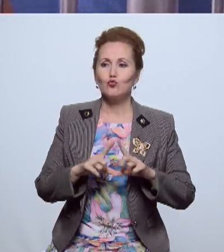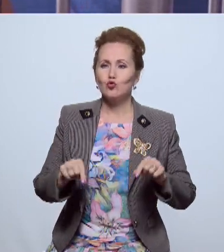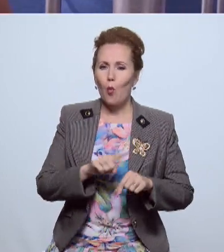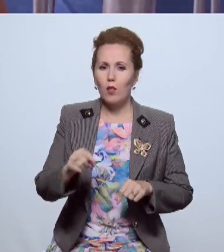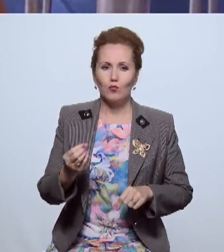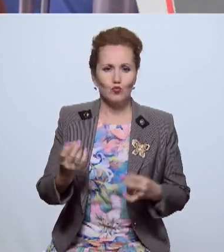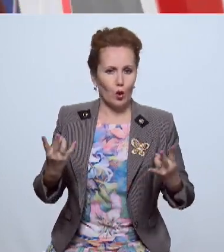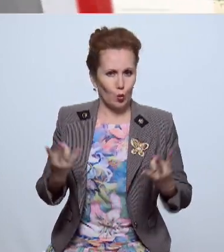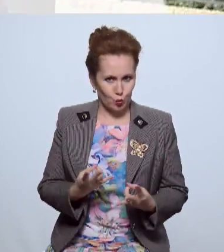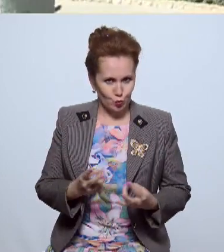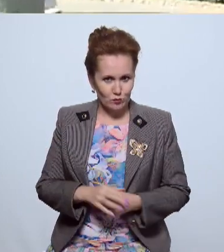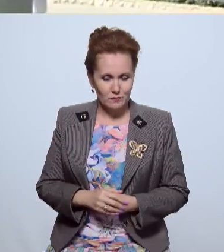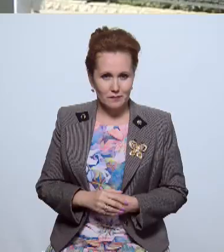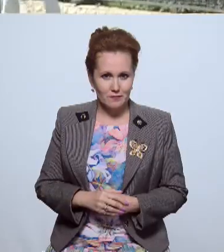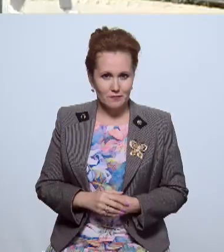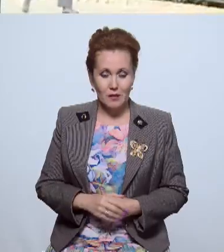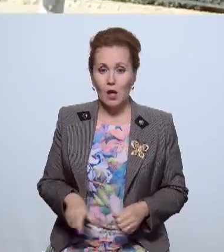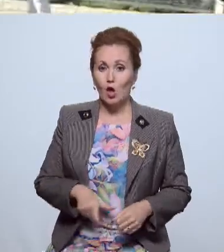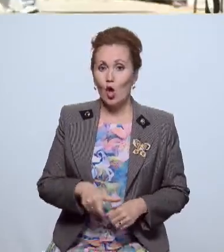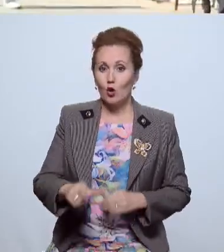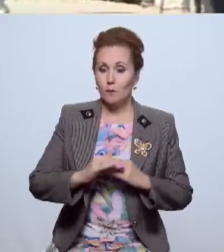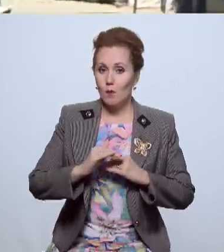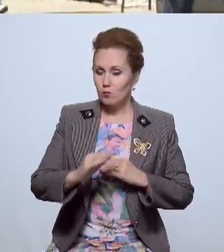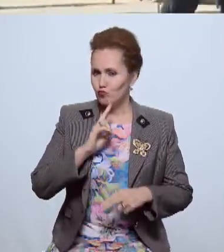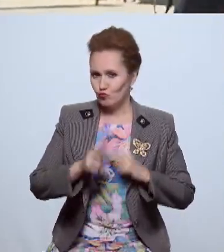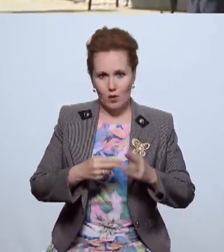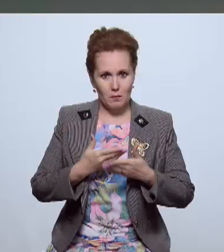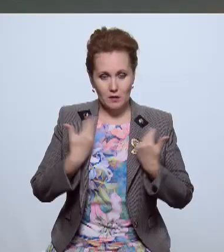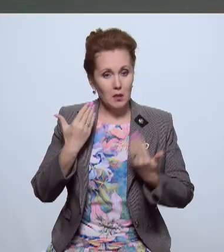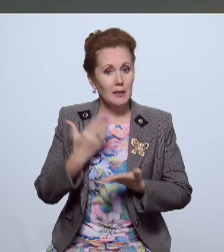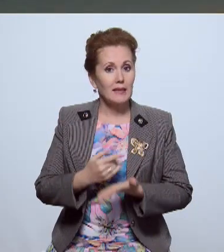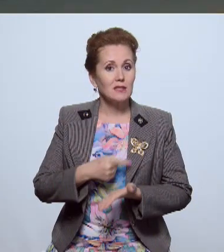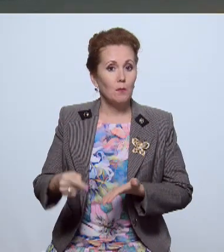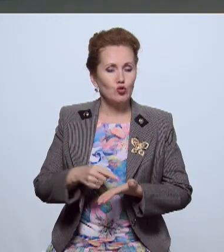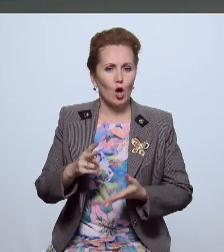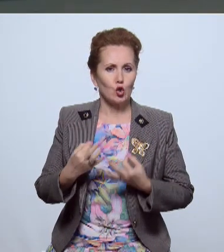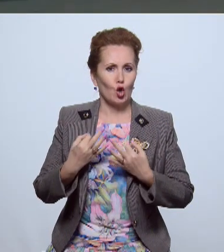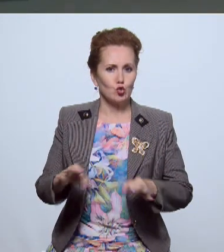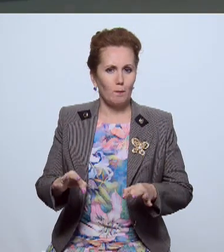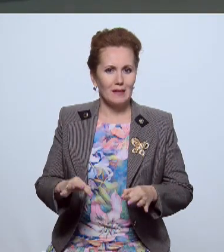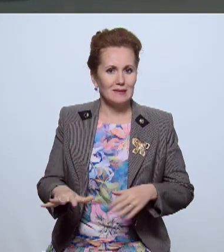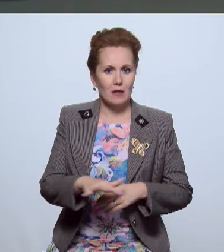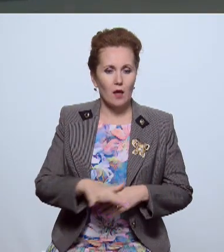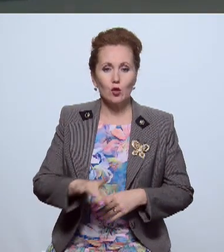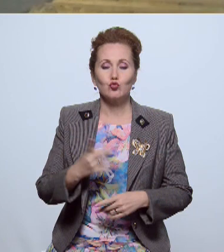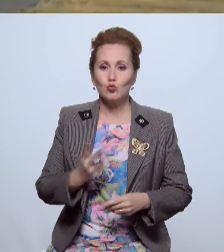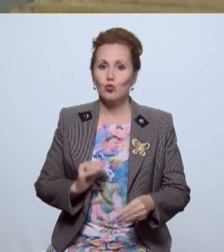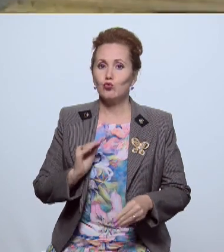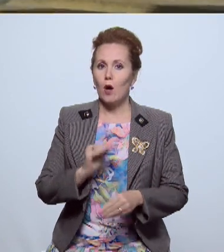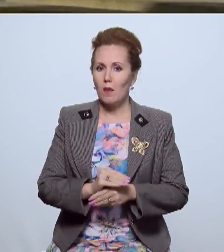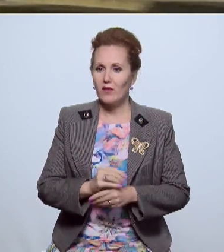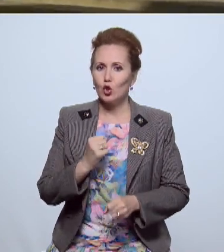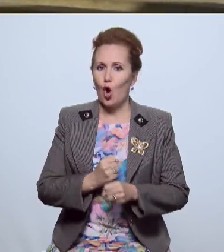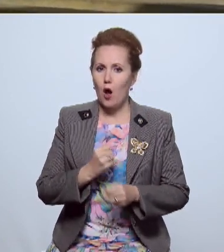нужно? К дорожному полотну претензий нет, но есть замечания к доступной среде, что попросили доработать